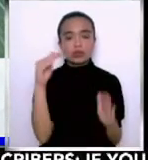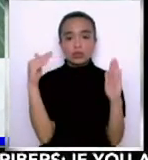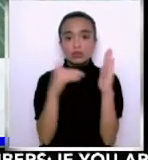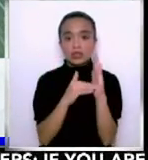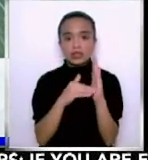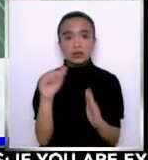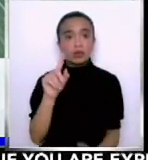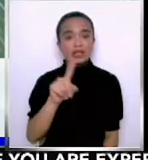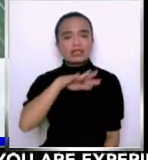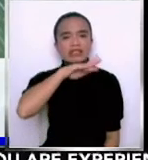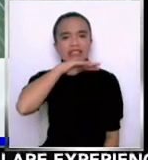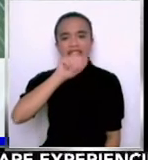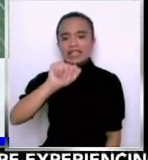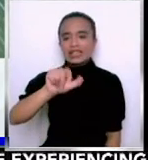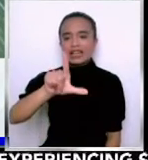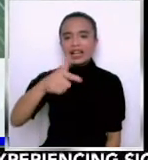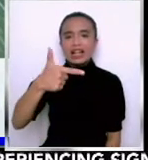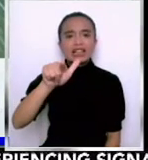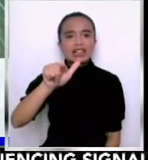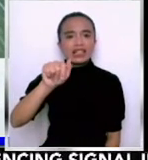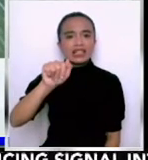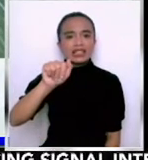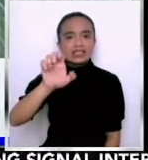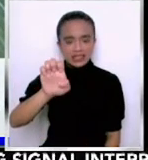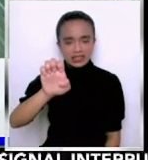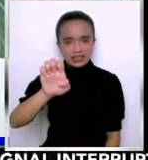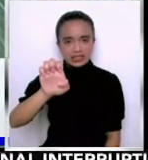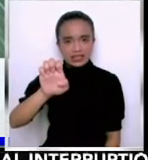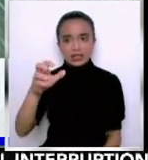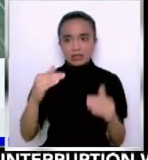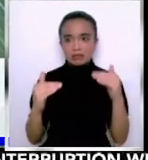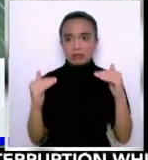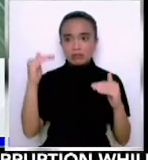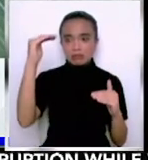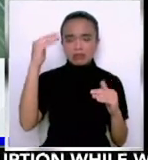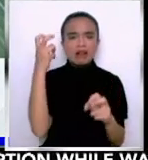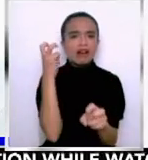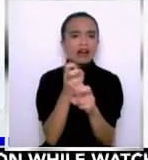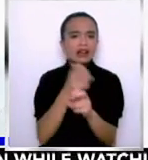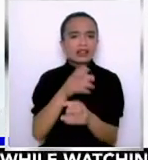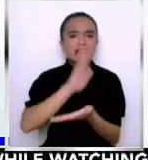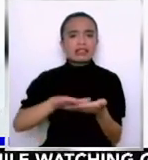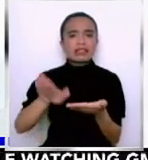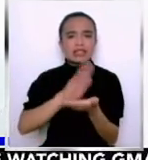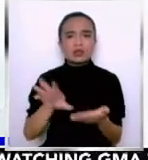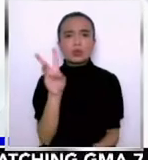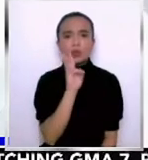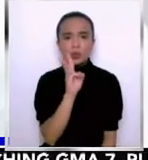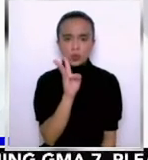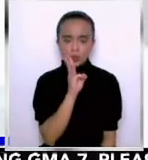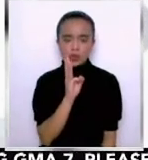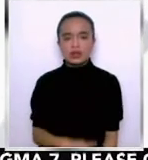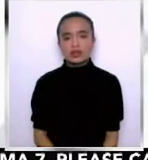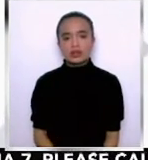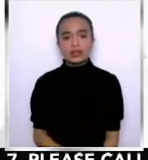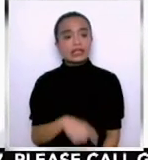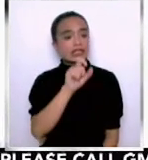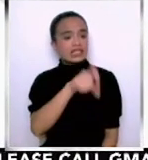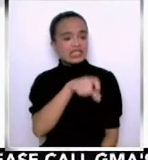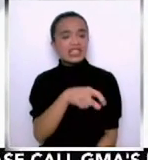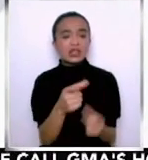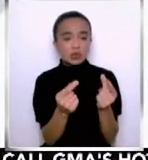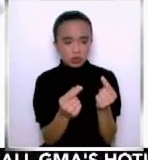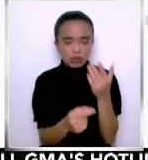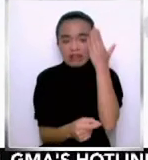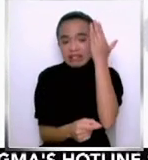count. Mas mataas ang algae count, mas mahirap daw linisin ang tubig. kailangan natin gawin to kasi kailangan pasado